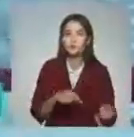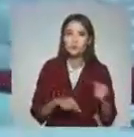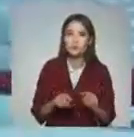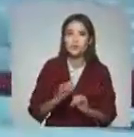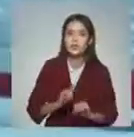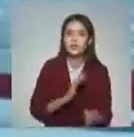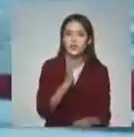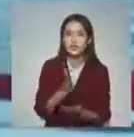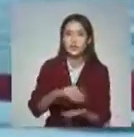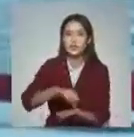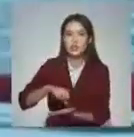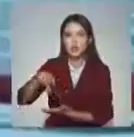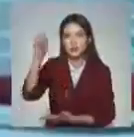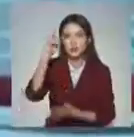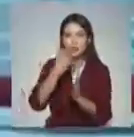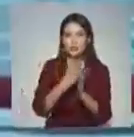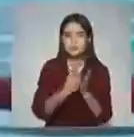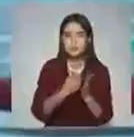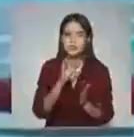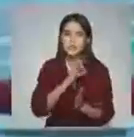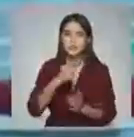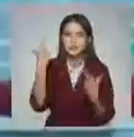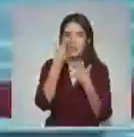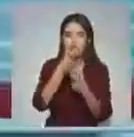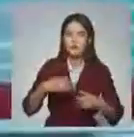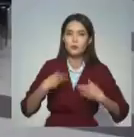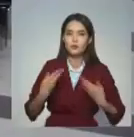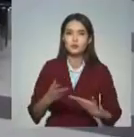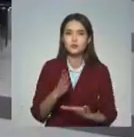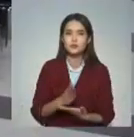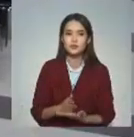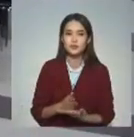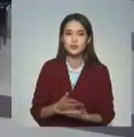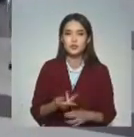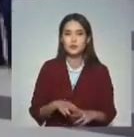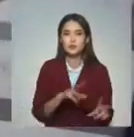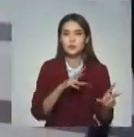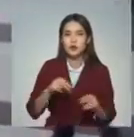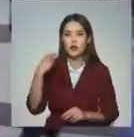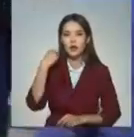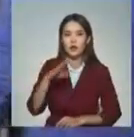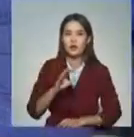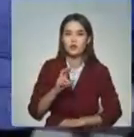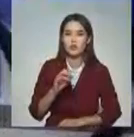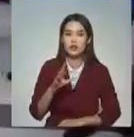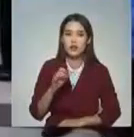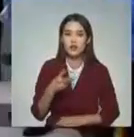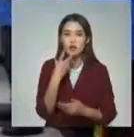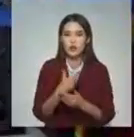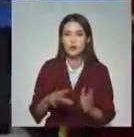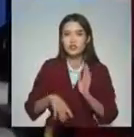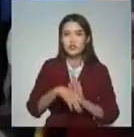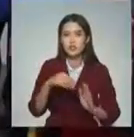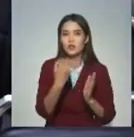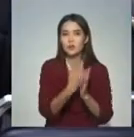қатысы мемлекеттік бағдарламалар жөнінде тиімді ақпарат ұсыну. Мемлекет басшысы Қасым Жомарт Тоқаев өзінің сайлауалды